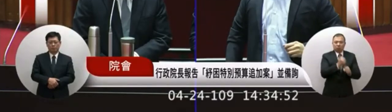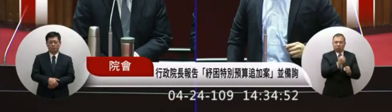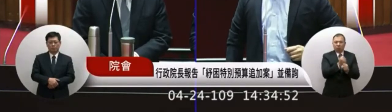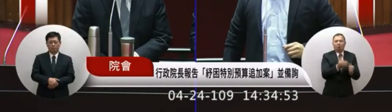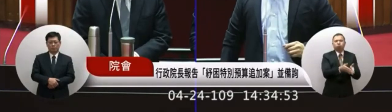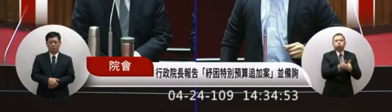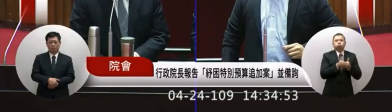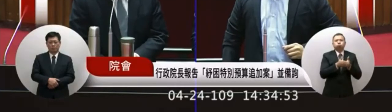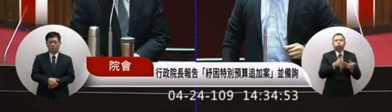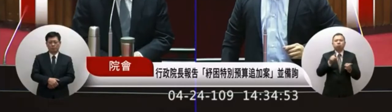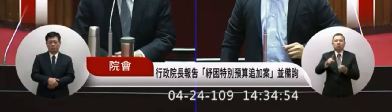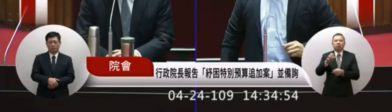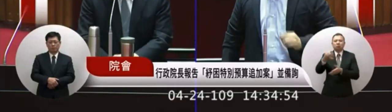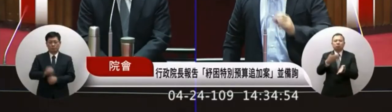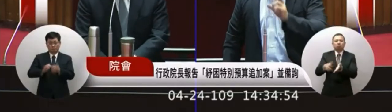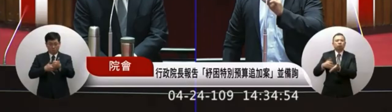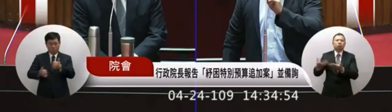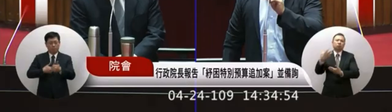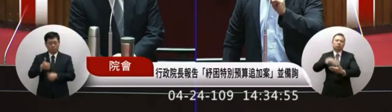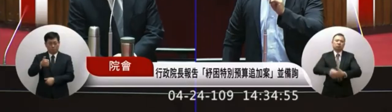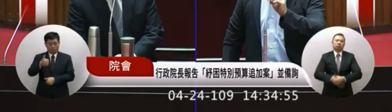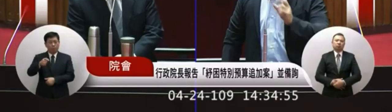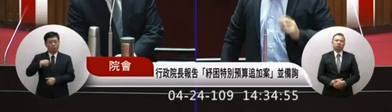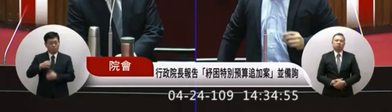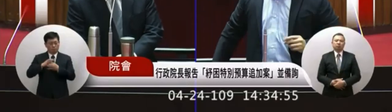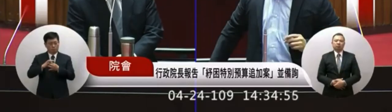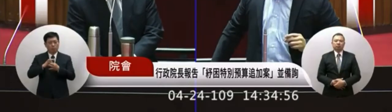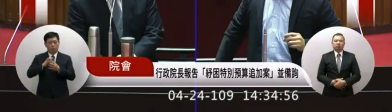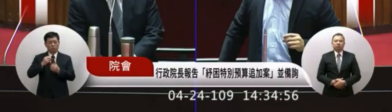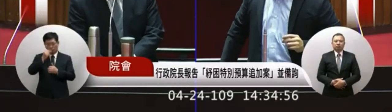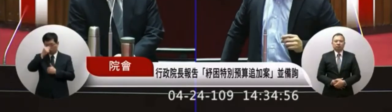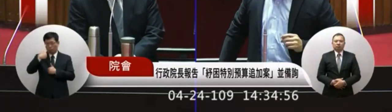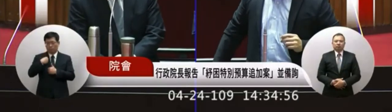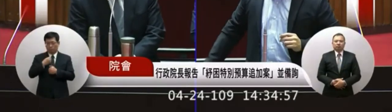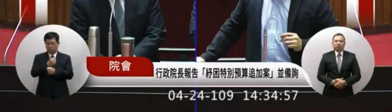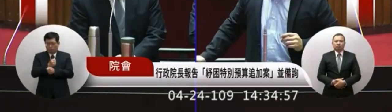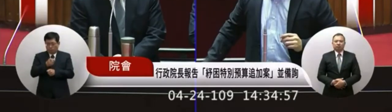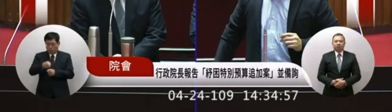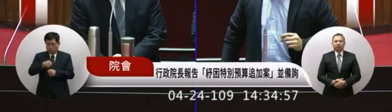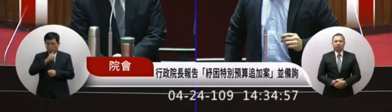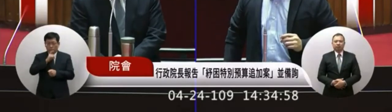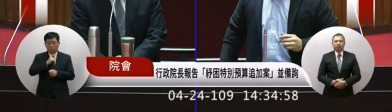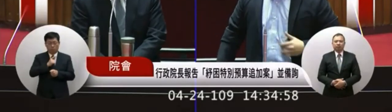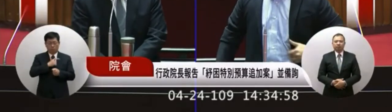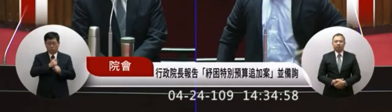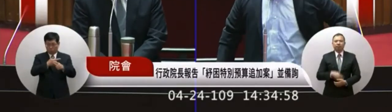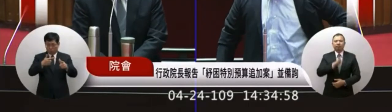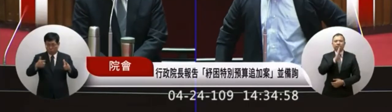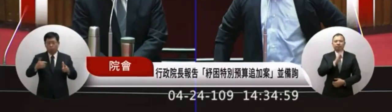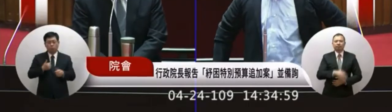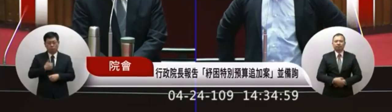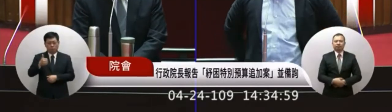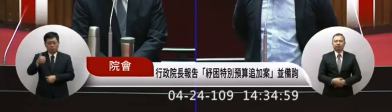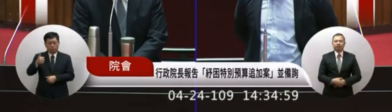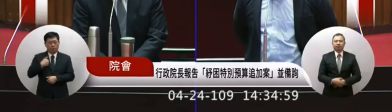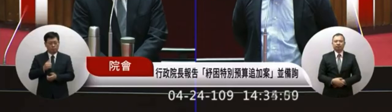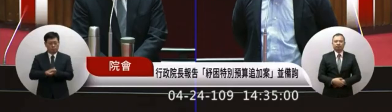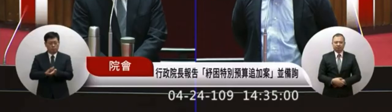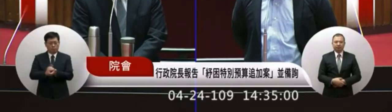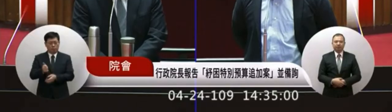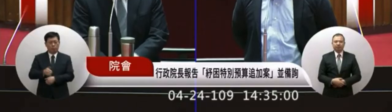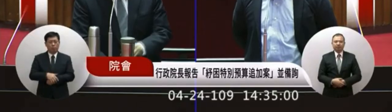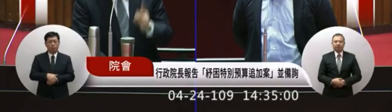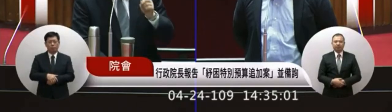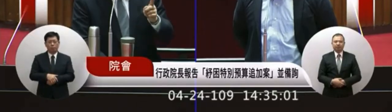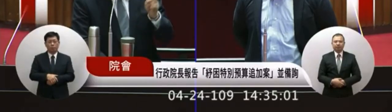底，安尼。 委员，多谢你的关心，甲特别来注意国民， 是 点做甲你多谢甲肯定。